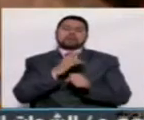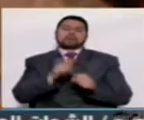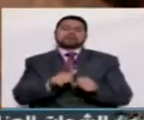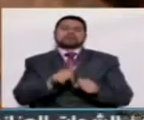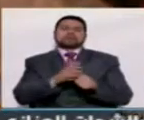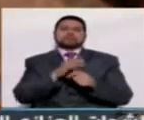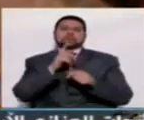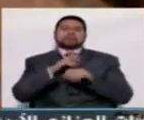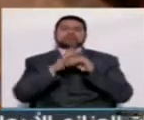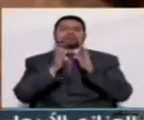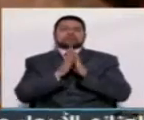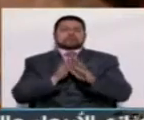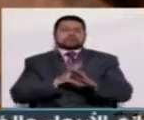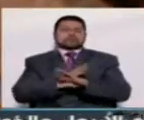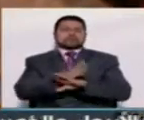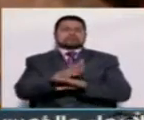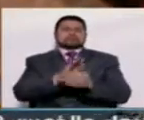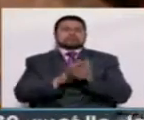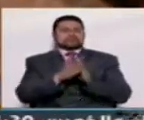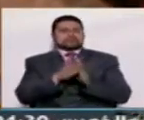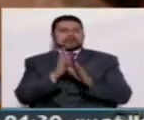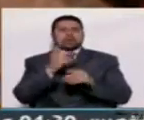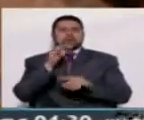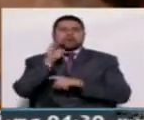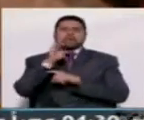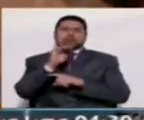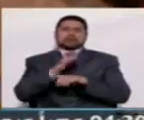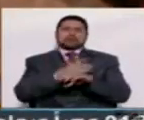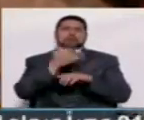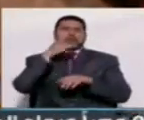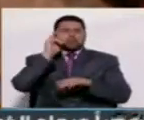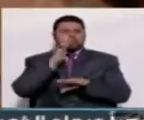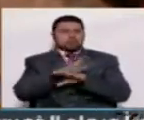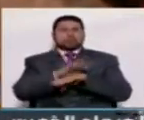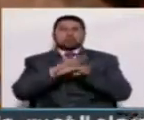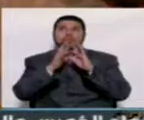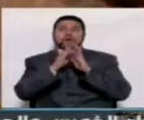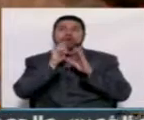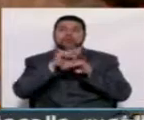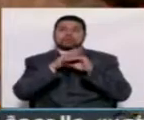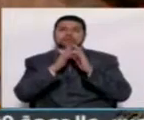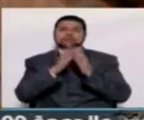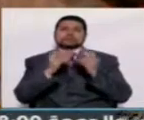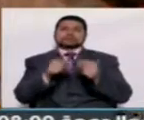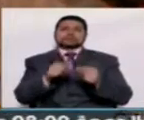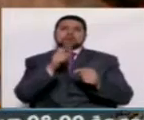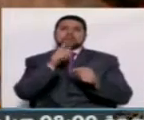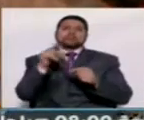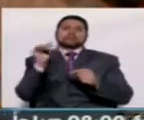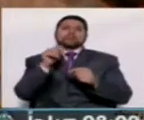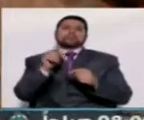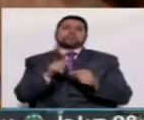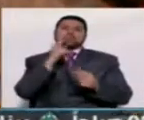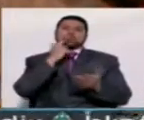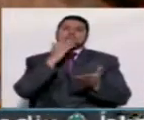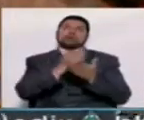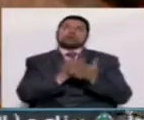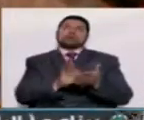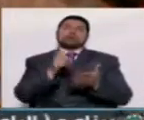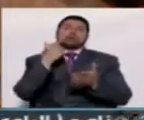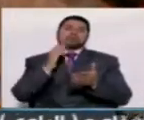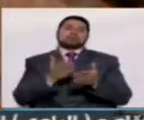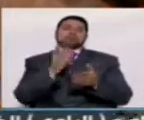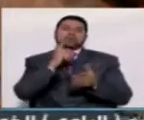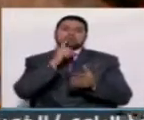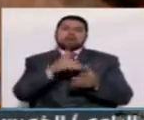ليس الأمر بأن أذبح شاة أو ناقة أو بقرة تحمل لحما كثيرا، بقدر ما أراد الحق تبارك وتعالى